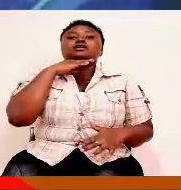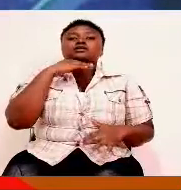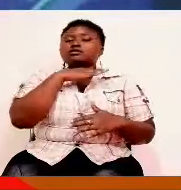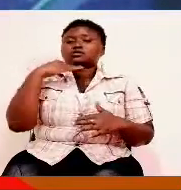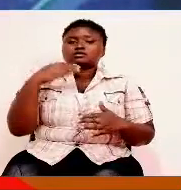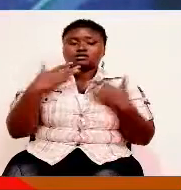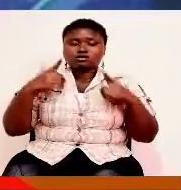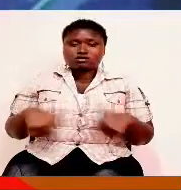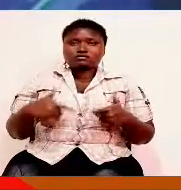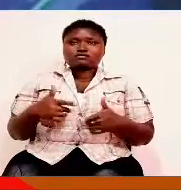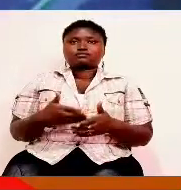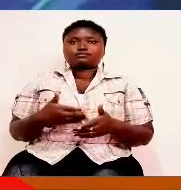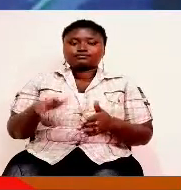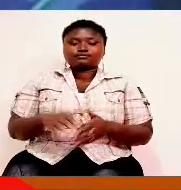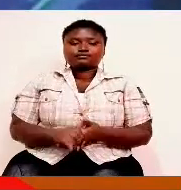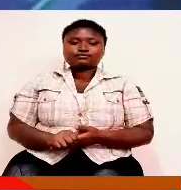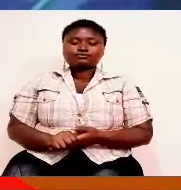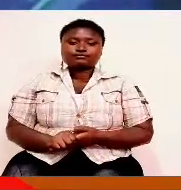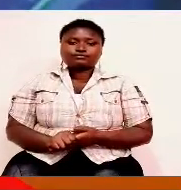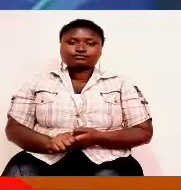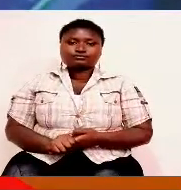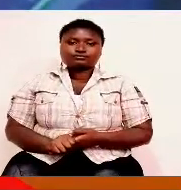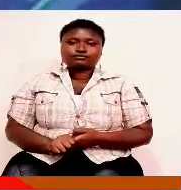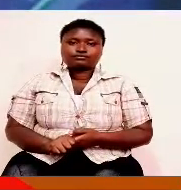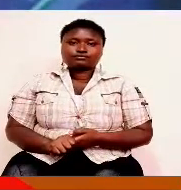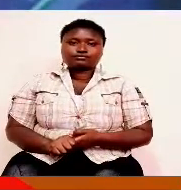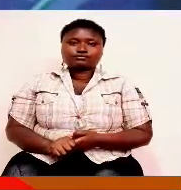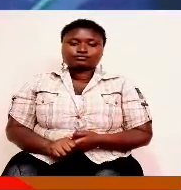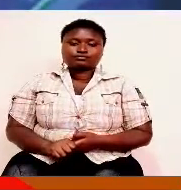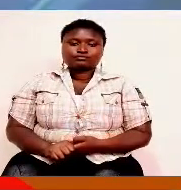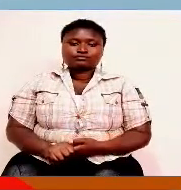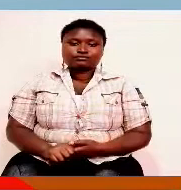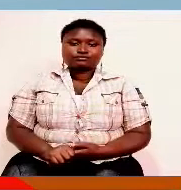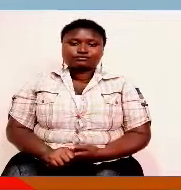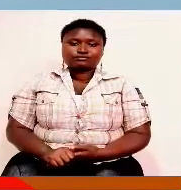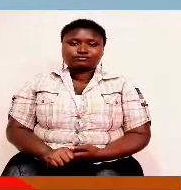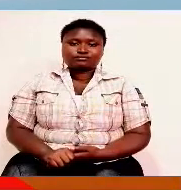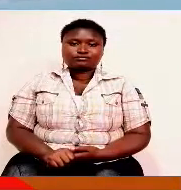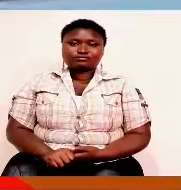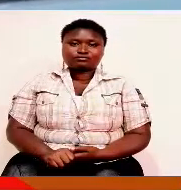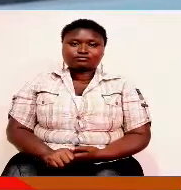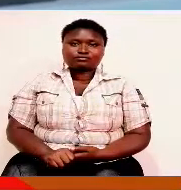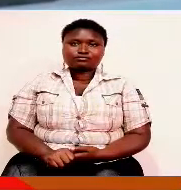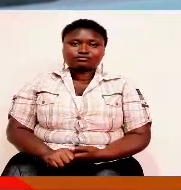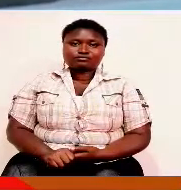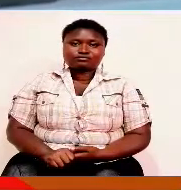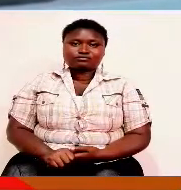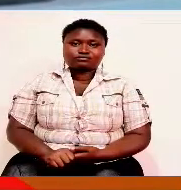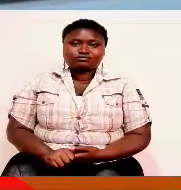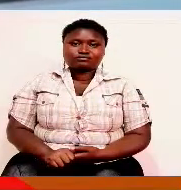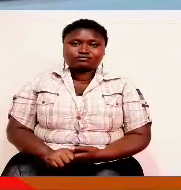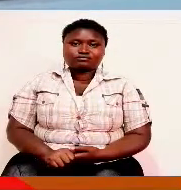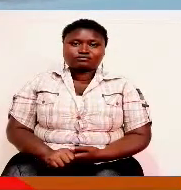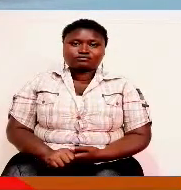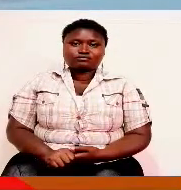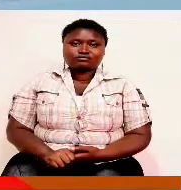county ino mwandiki wito wa Moohoro Kariuki wanganga no tuhariria ripoti ino Atongoria kuma kaunti ya Nyeri ni moritie